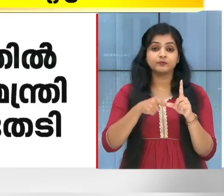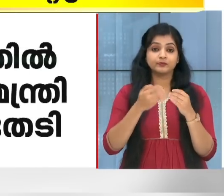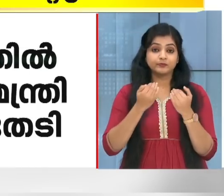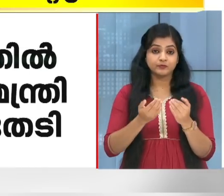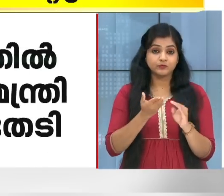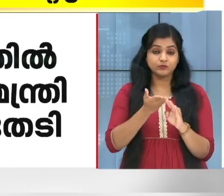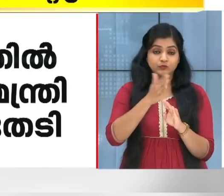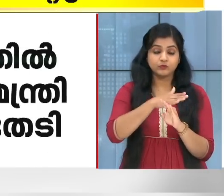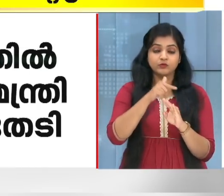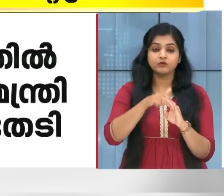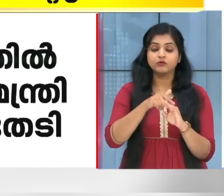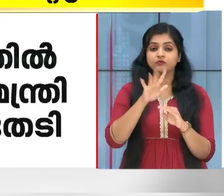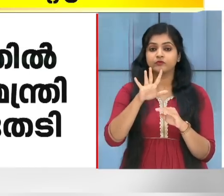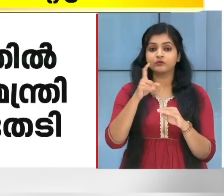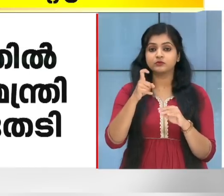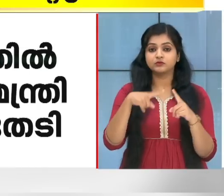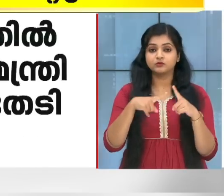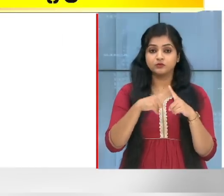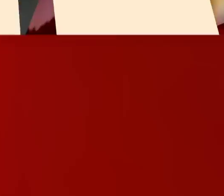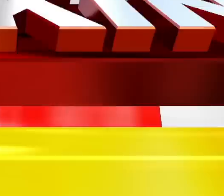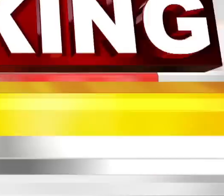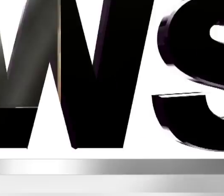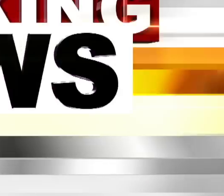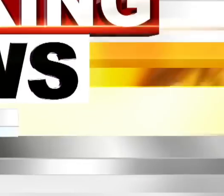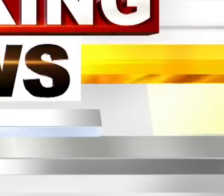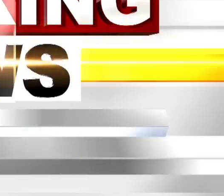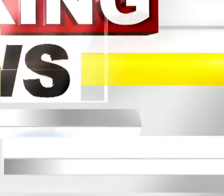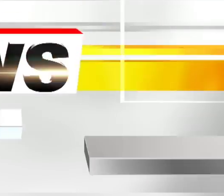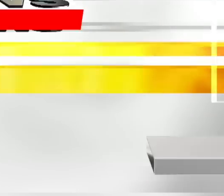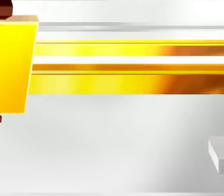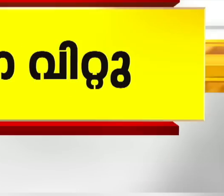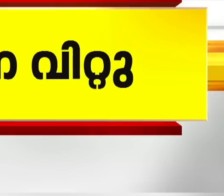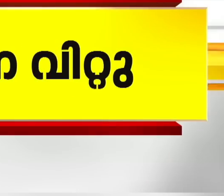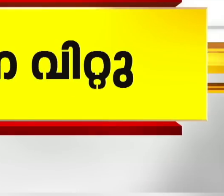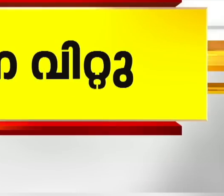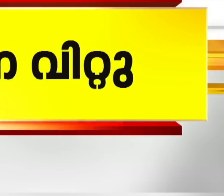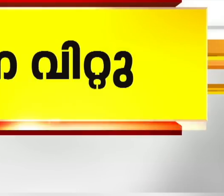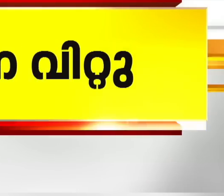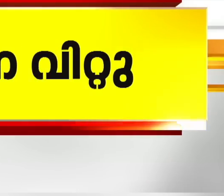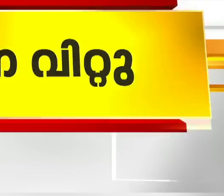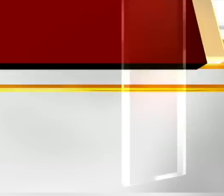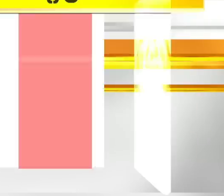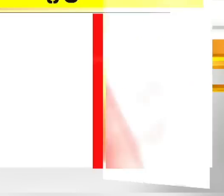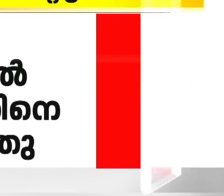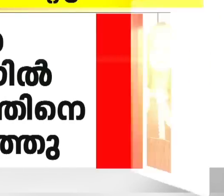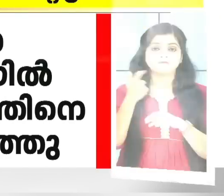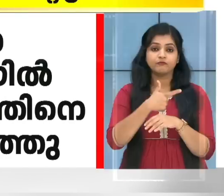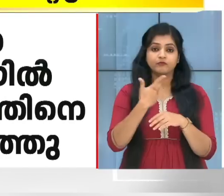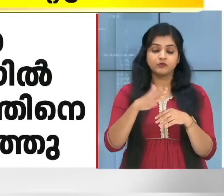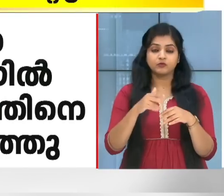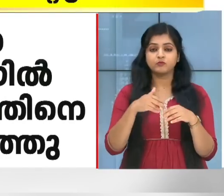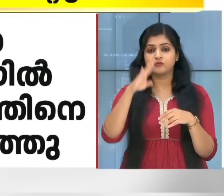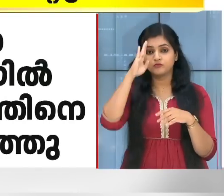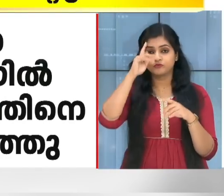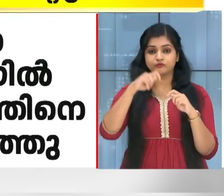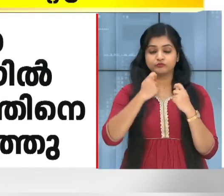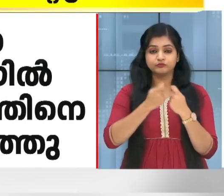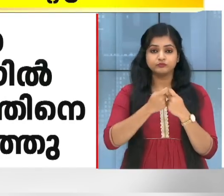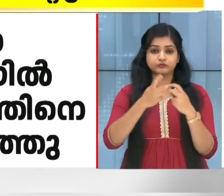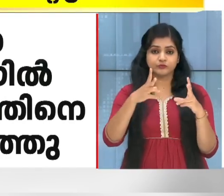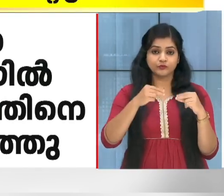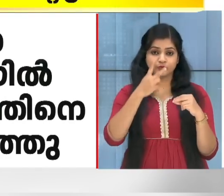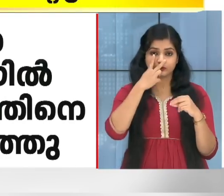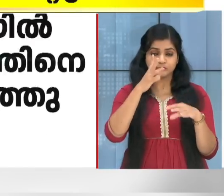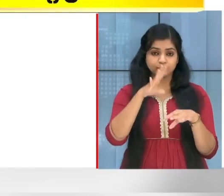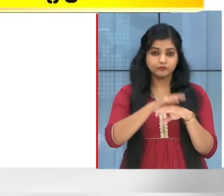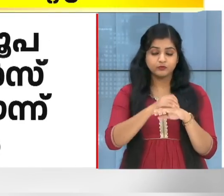പ്രസവശേഷം ബാക്കി പണവും മൊത്തം 3,00,000 രൂപ കൈമാറി എന്നുള്ള കാര്യം ഇവർ സമ്മതിച്ചിട്ടുണ്ട്. പോലീസിന് പോലീസ് അത് സ്ഥിരീകരിക്കുന്നുണ്ട്. അതൊരുപക്ഷേ അക്കൗണ്ട് അടക്കമുള്ള കാര്യങ്ങൾ പരിശോധിച്ചിട്ടായിരിക്കാം